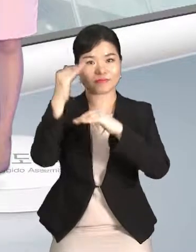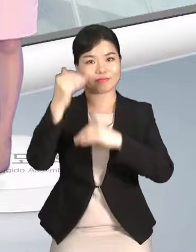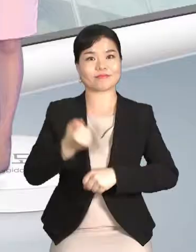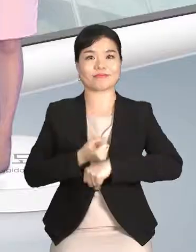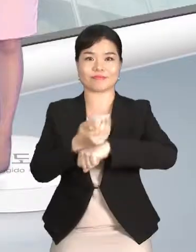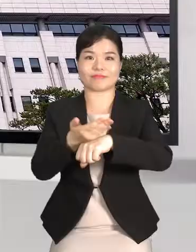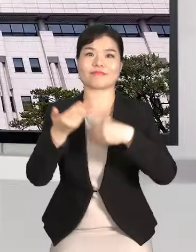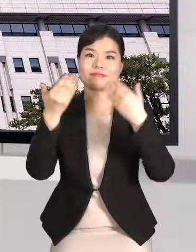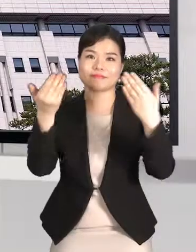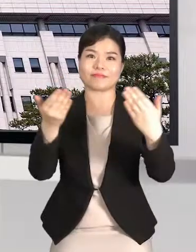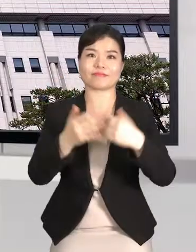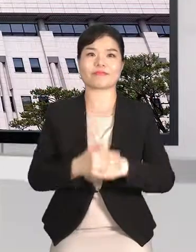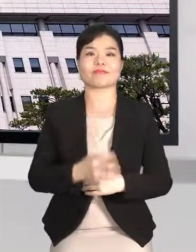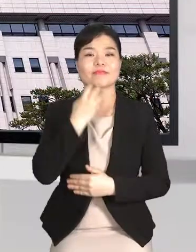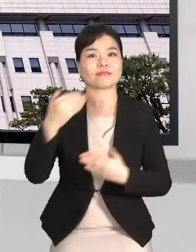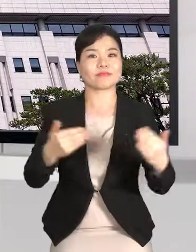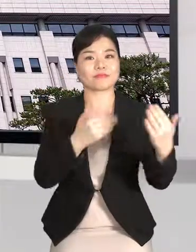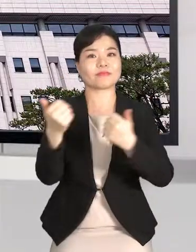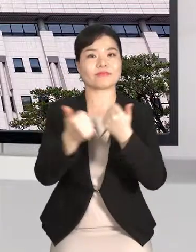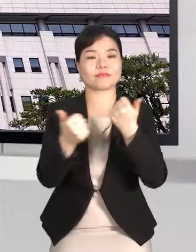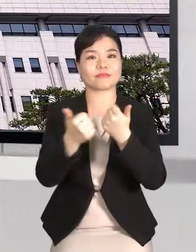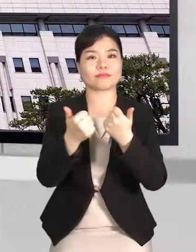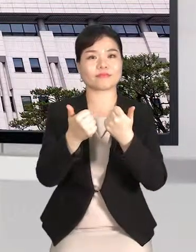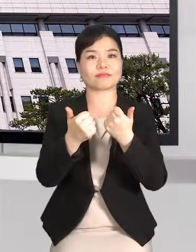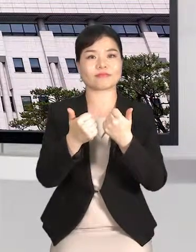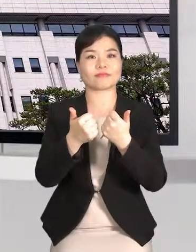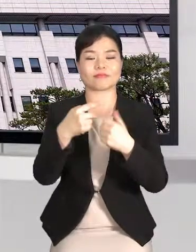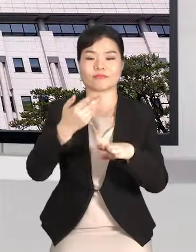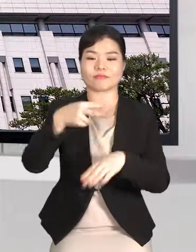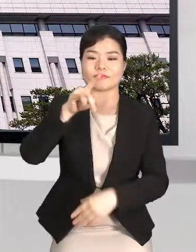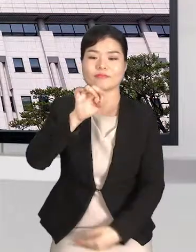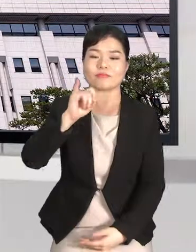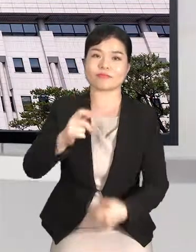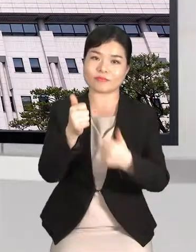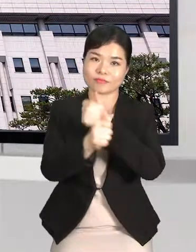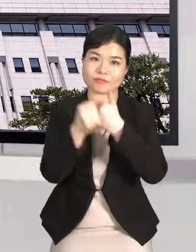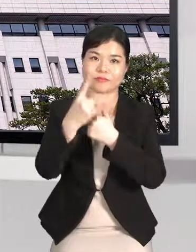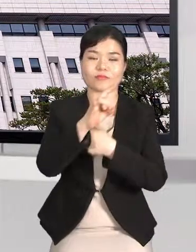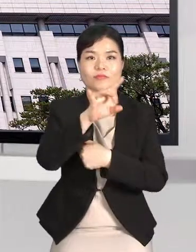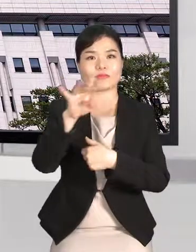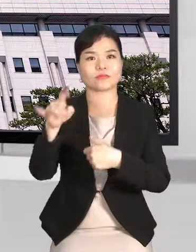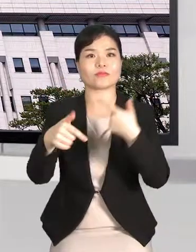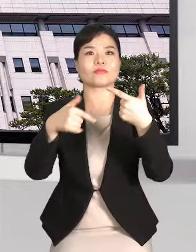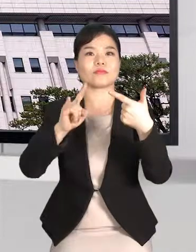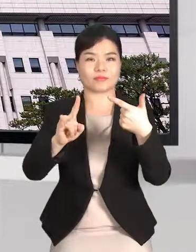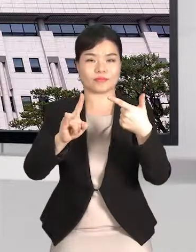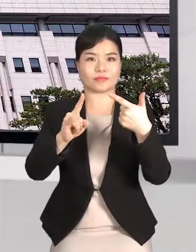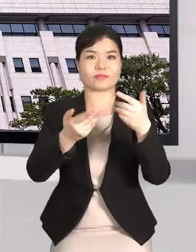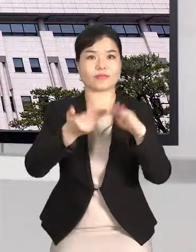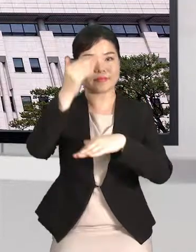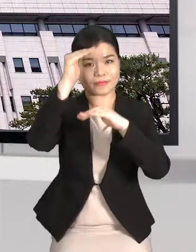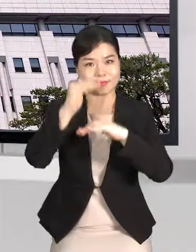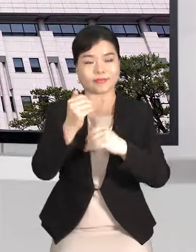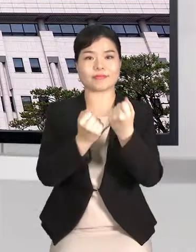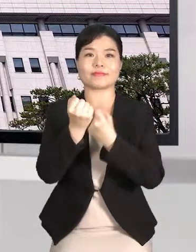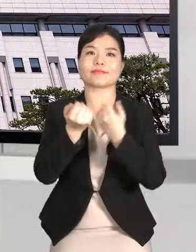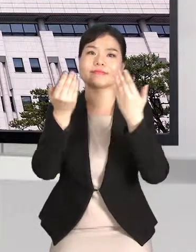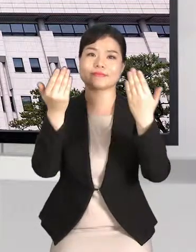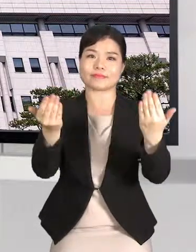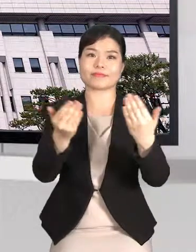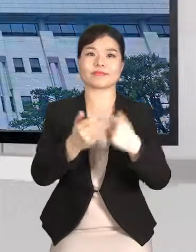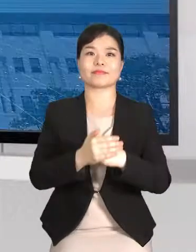드립니다. 경기도의회 의정뉴스 상임위원회 편은 회기별 6개의 상임위원회 소식을 소개해